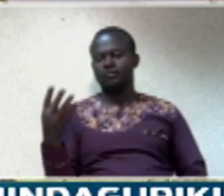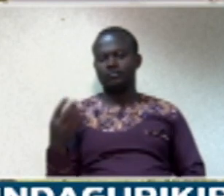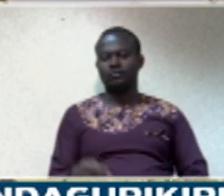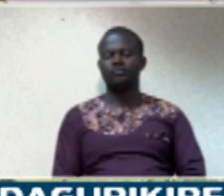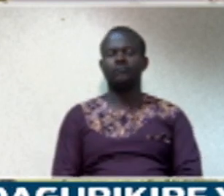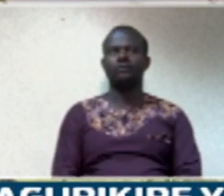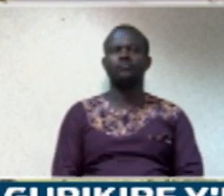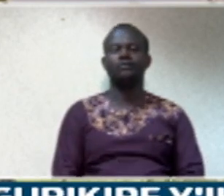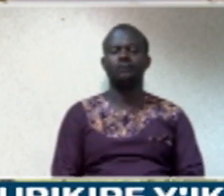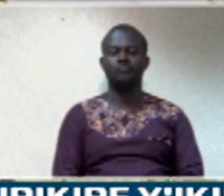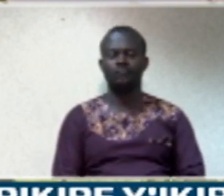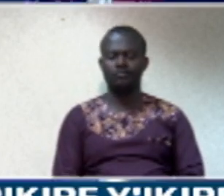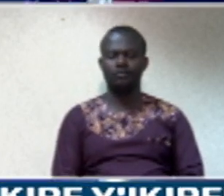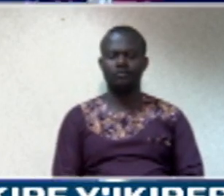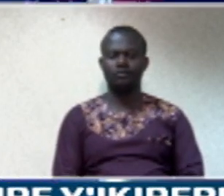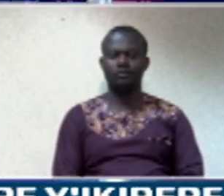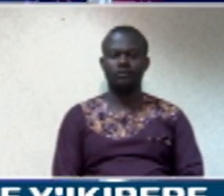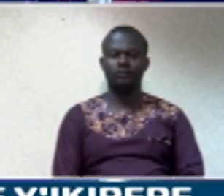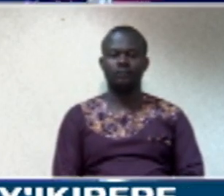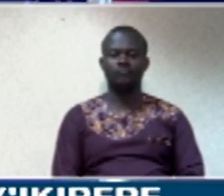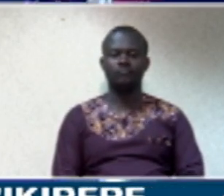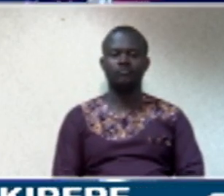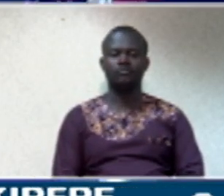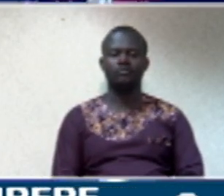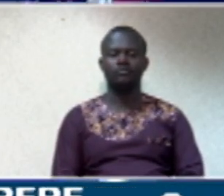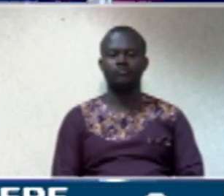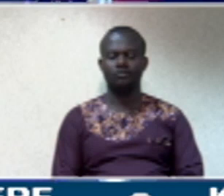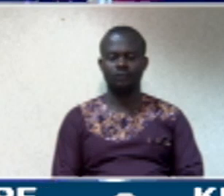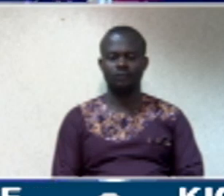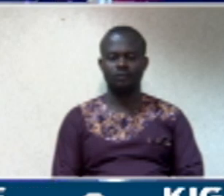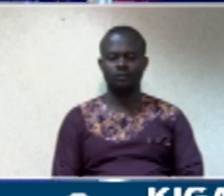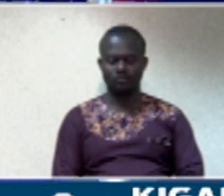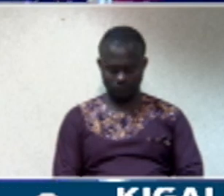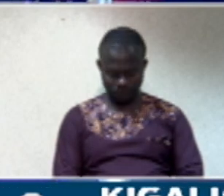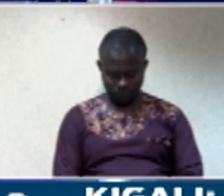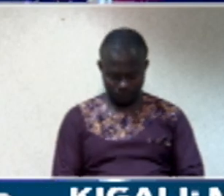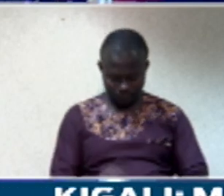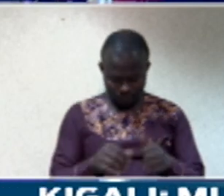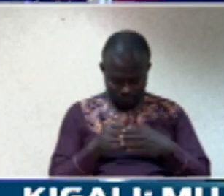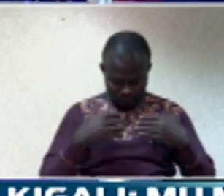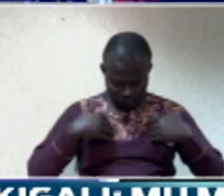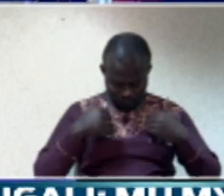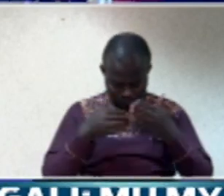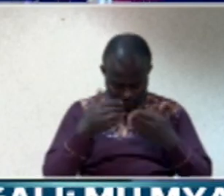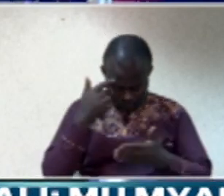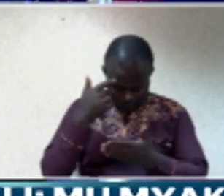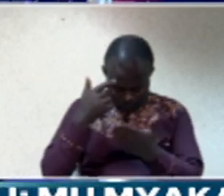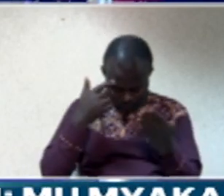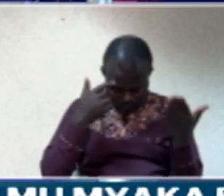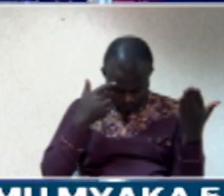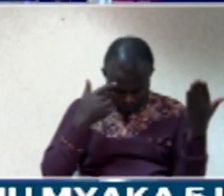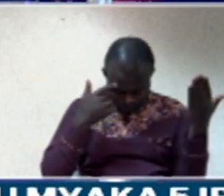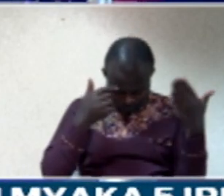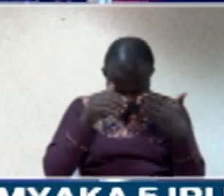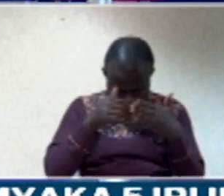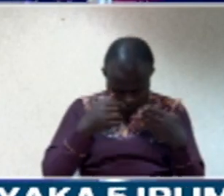TC Televiziyo Rwanda ikigali Kubereza makuru avugwa ajyanye n'ubuzima ho Ministeri y'ubuzima yahawe inkunga y'imashini